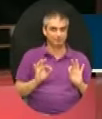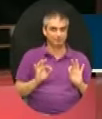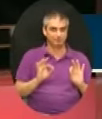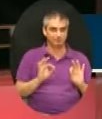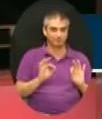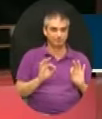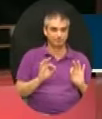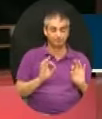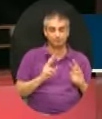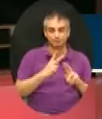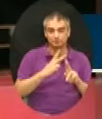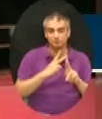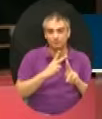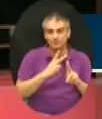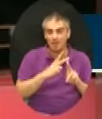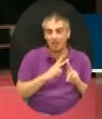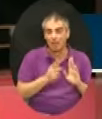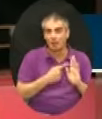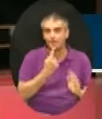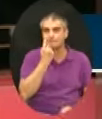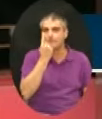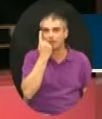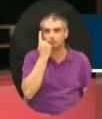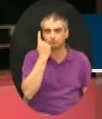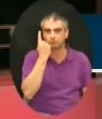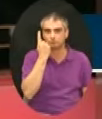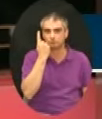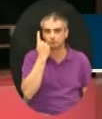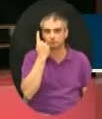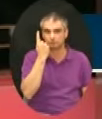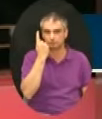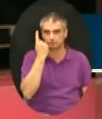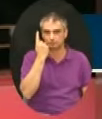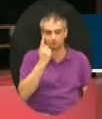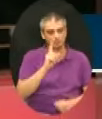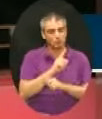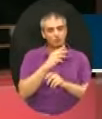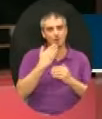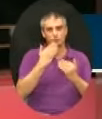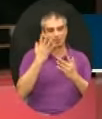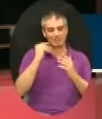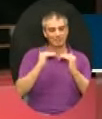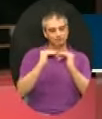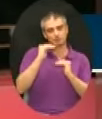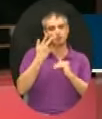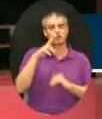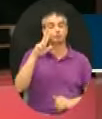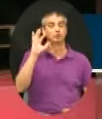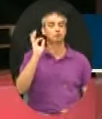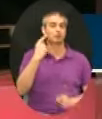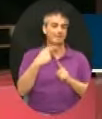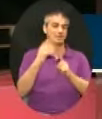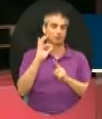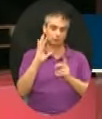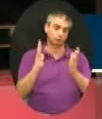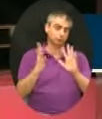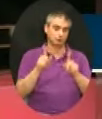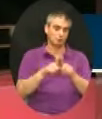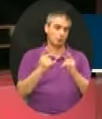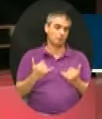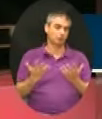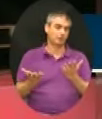מעבר לזה, רק פעם אחת, בעת המודרנית, היה סטייה שגדולה מ3.5%, שזה פחות או יותר איפה שאנחנו